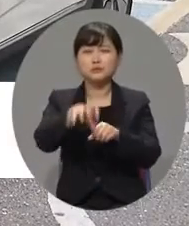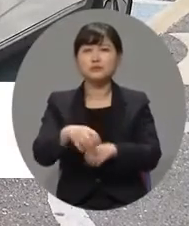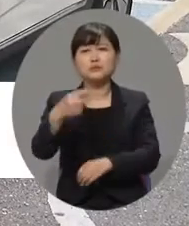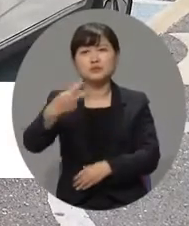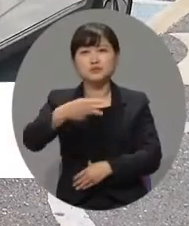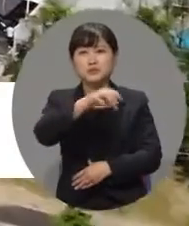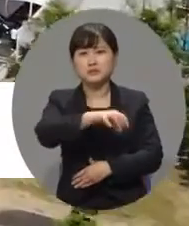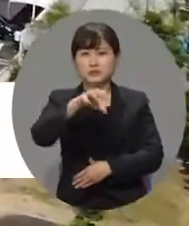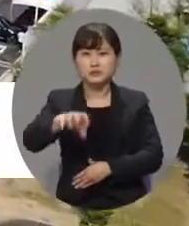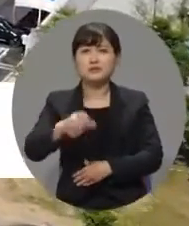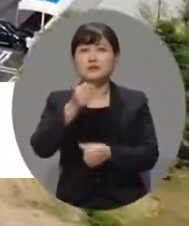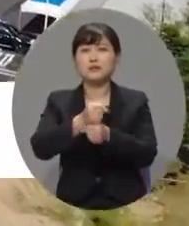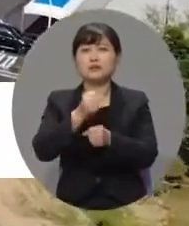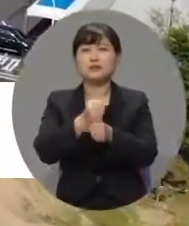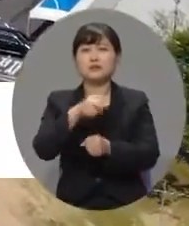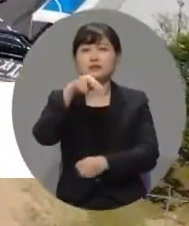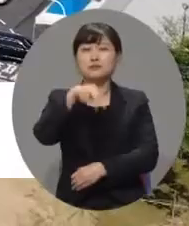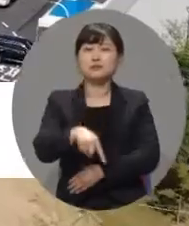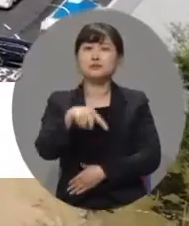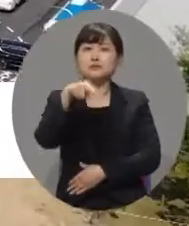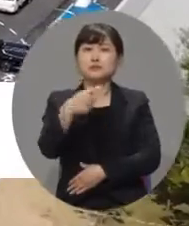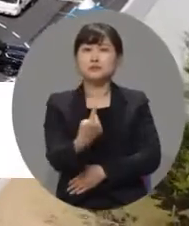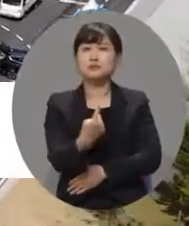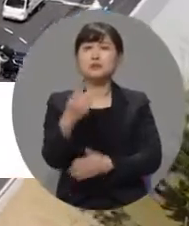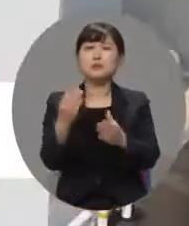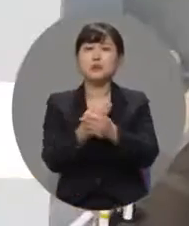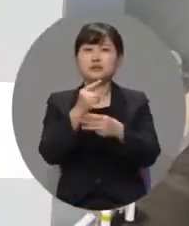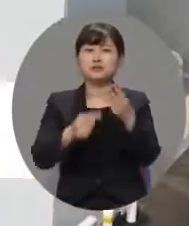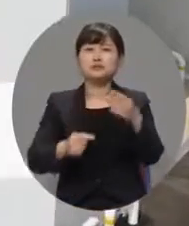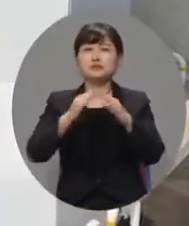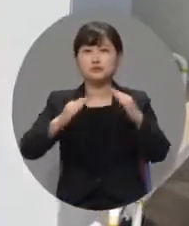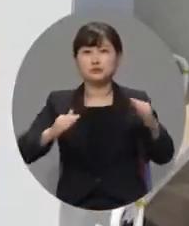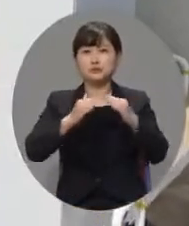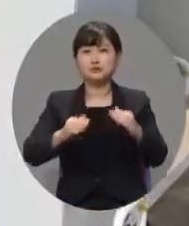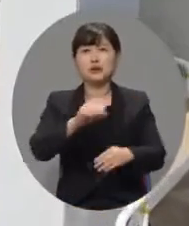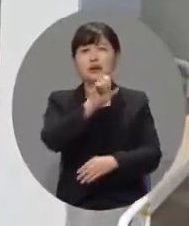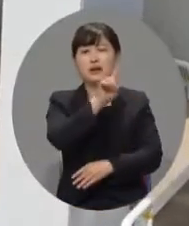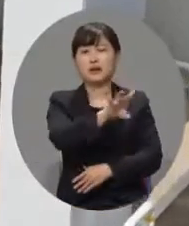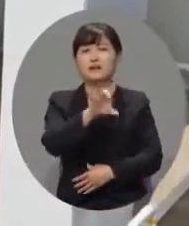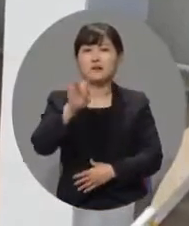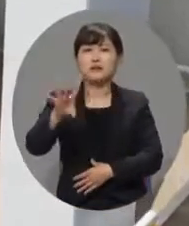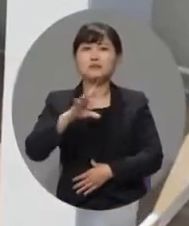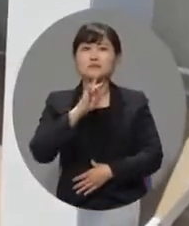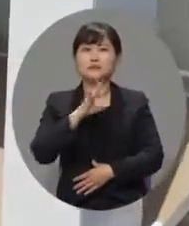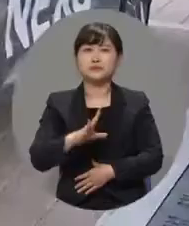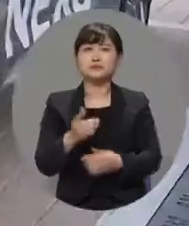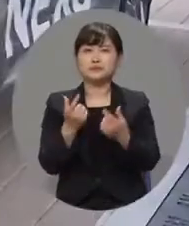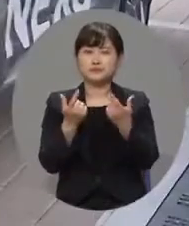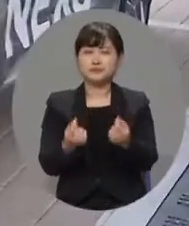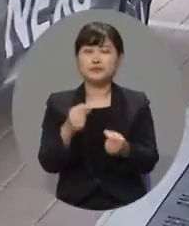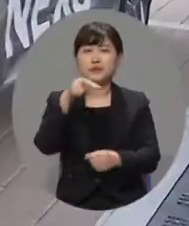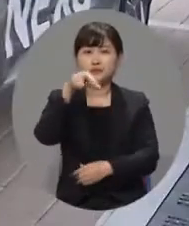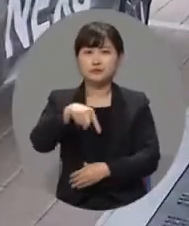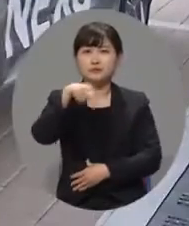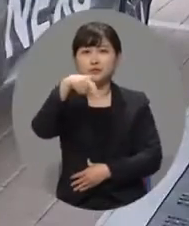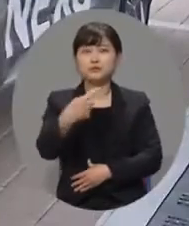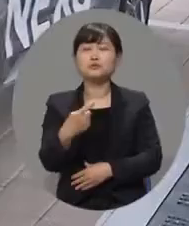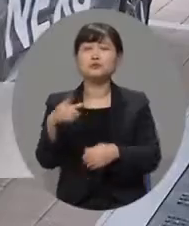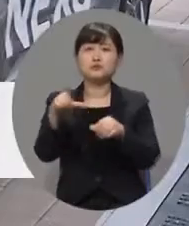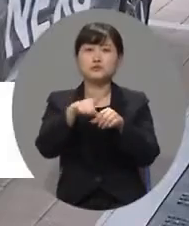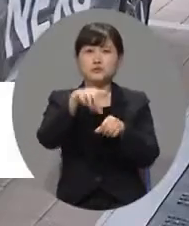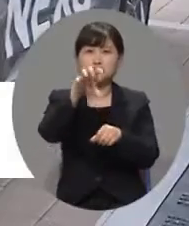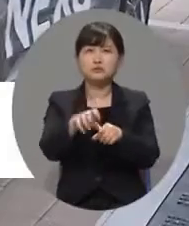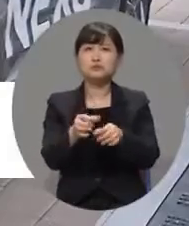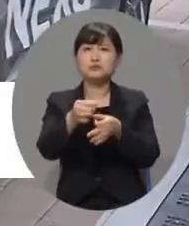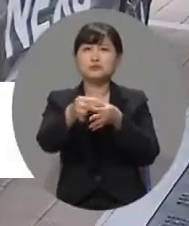2,000곳까지 구축된 반면 수소 충전소는 완주와 전주에 각 한 곳씩밖에 없습니다. 수소 충전소의 초기